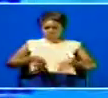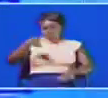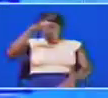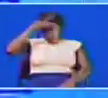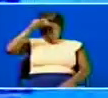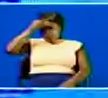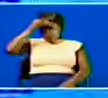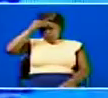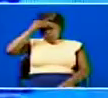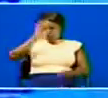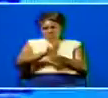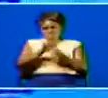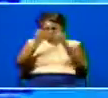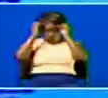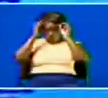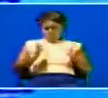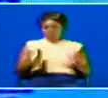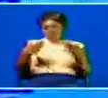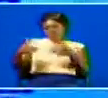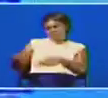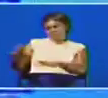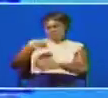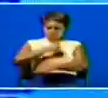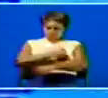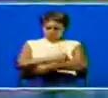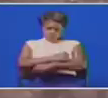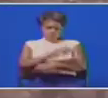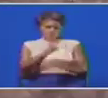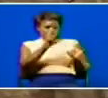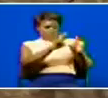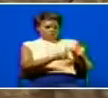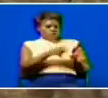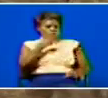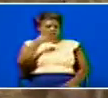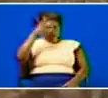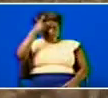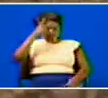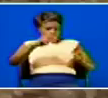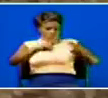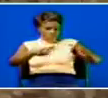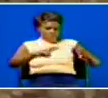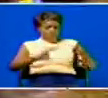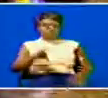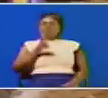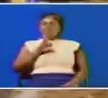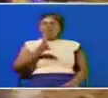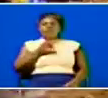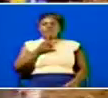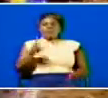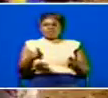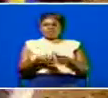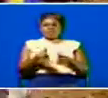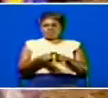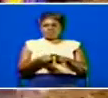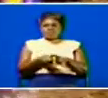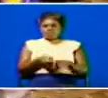hilo. Wanafunzi wengi sasa wamejipata wakiacha shule na badala yake kujumuika na wazazi wao kutafuta maji mbali na makazi yao. Kata za Kuku